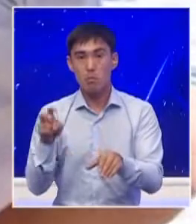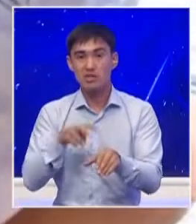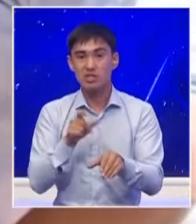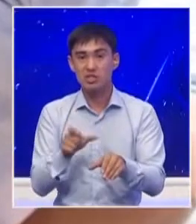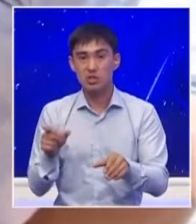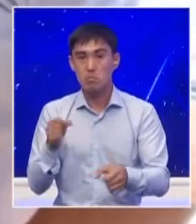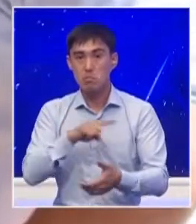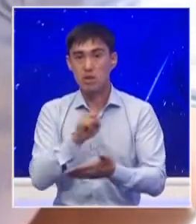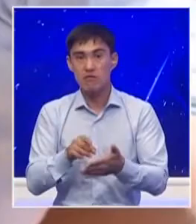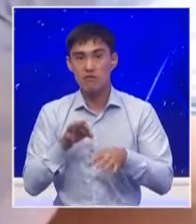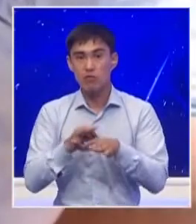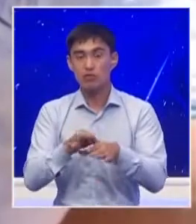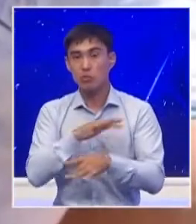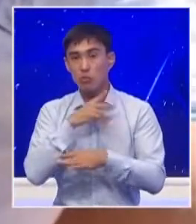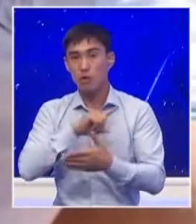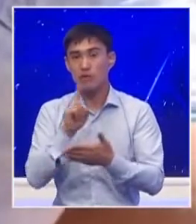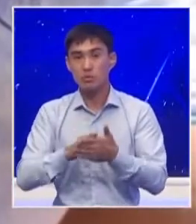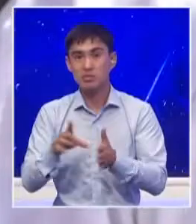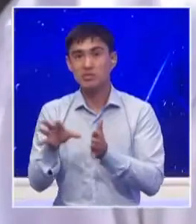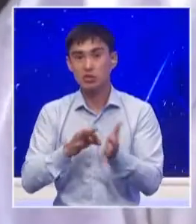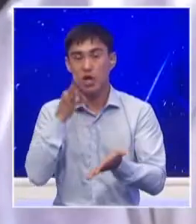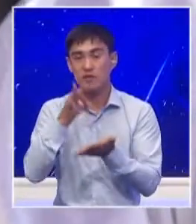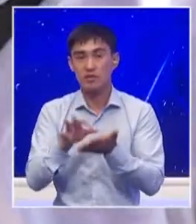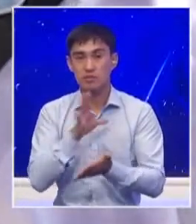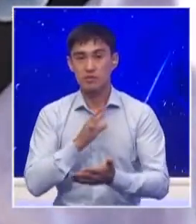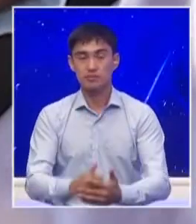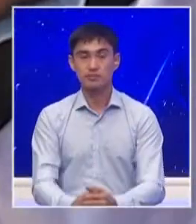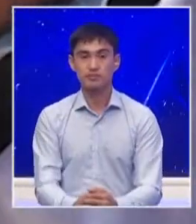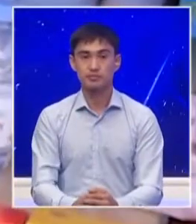другие вопросы граждане получили оперативные ответы